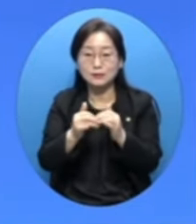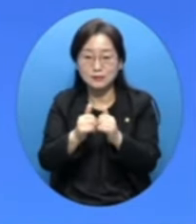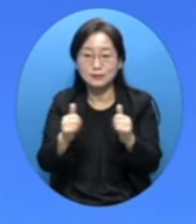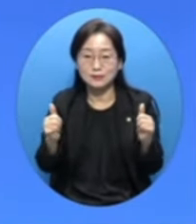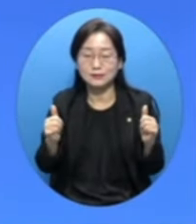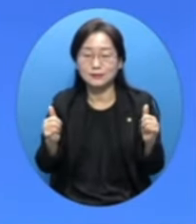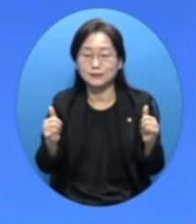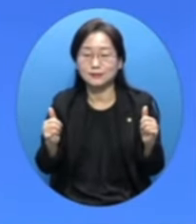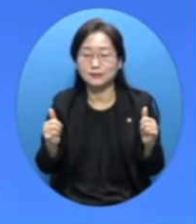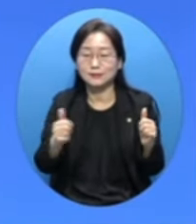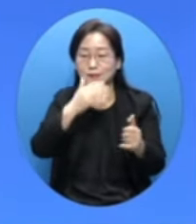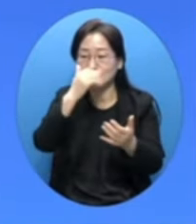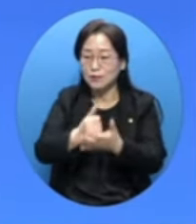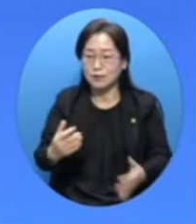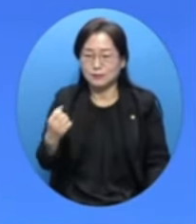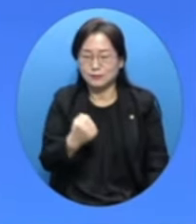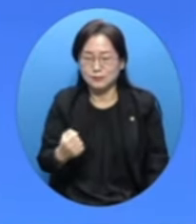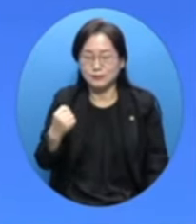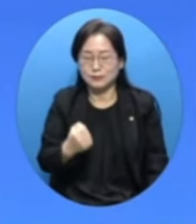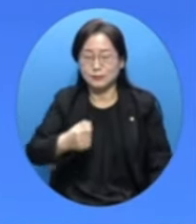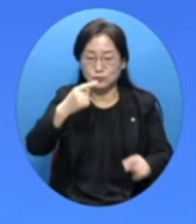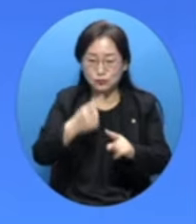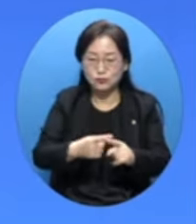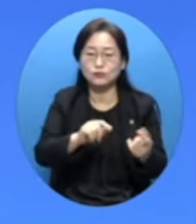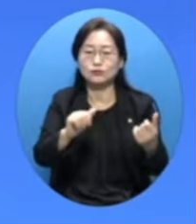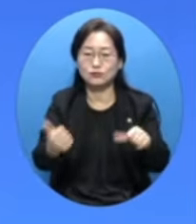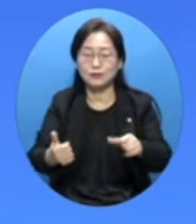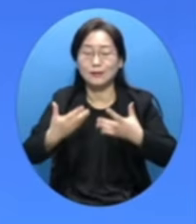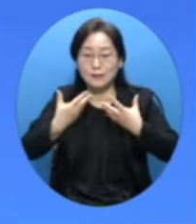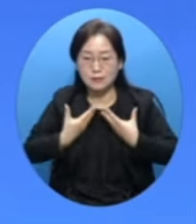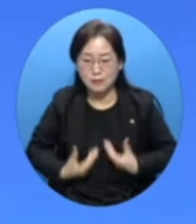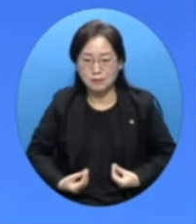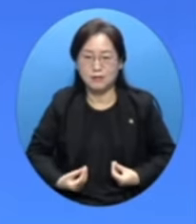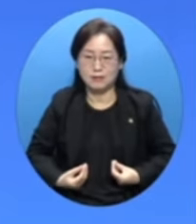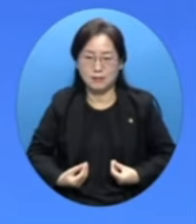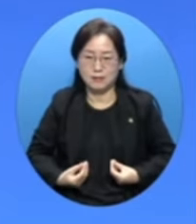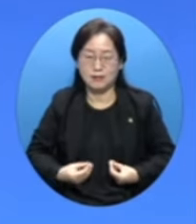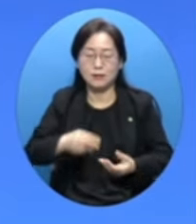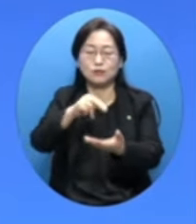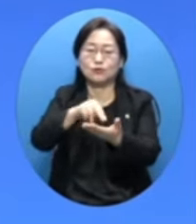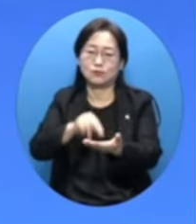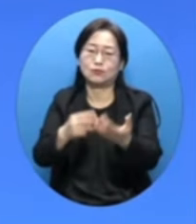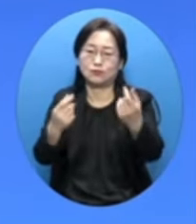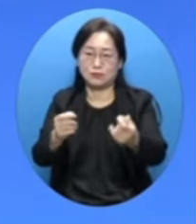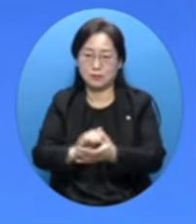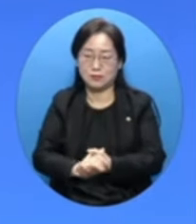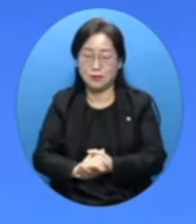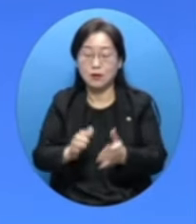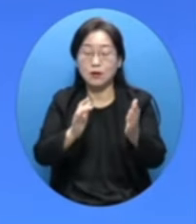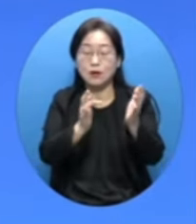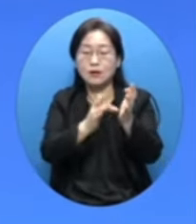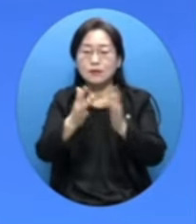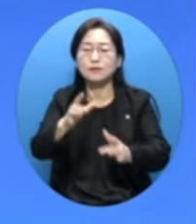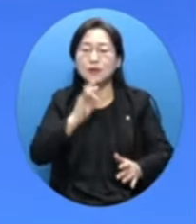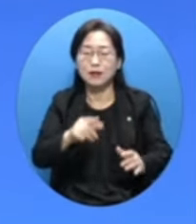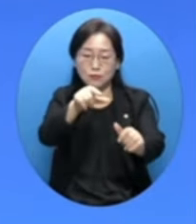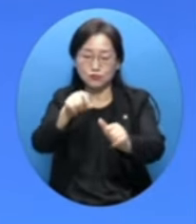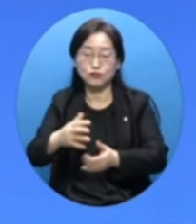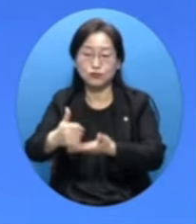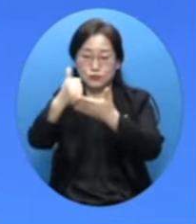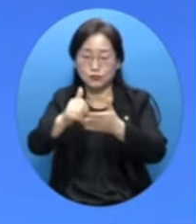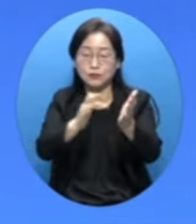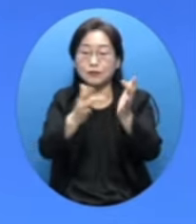사람은 죄 권대 살다가 죄 권대 주거할 절망적인 존재입니다 오직 예수님만이 저들의 구가 되어주시고